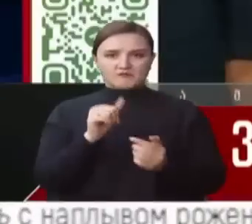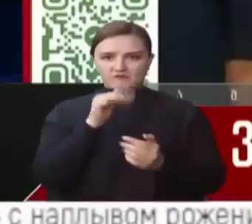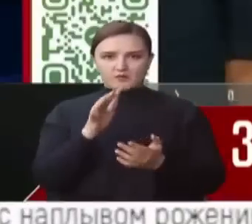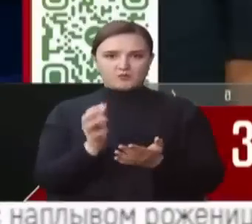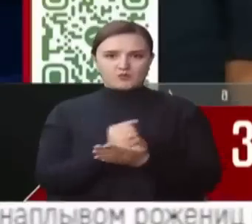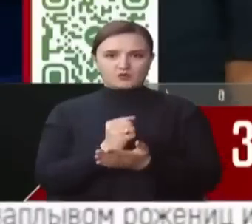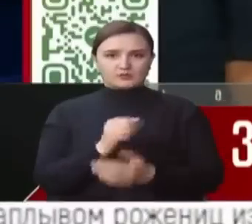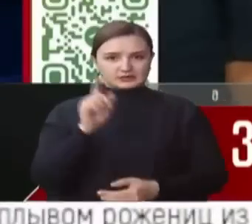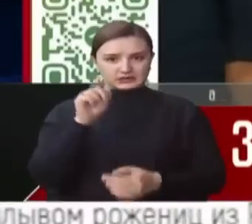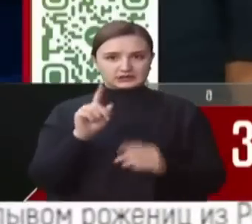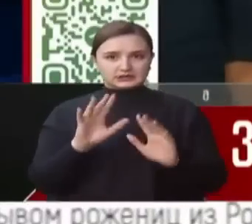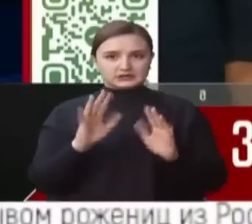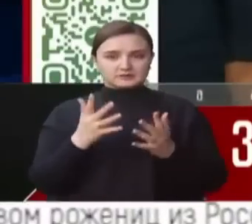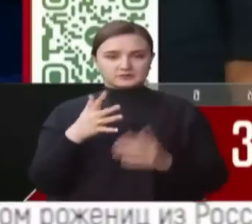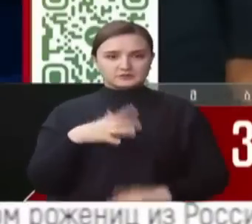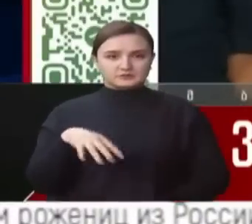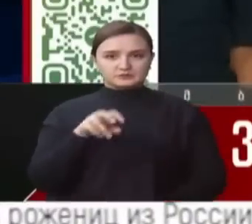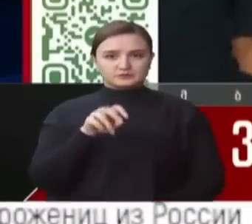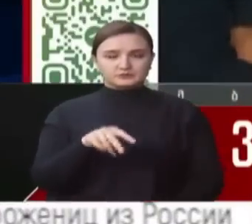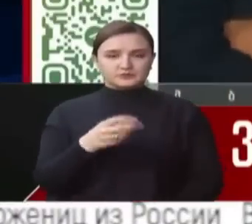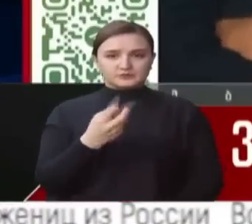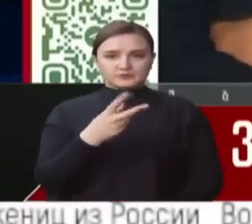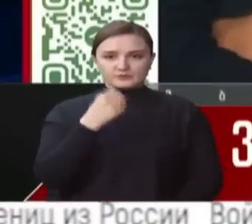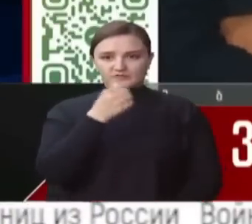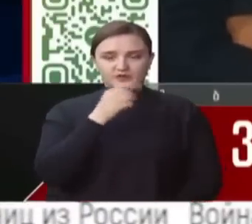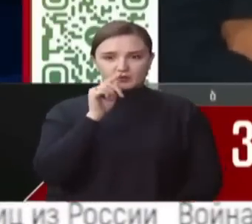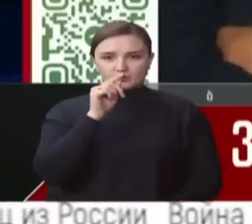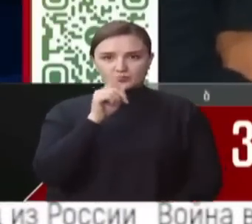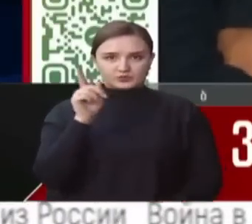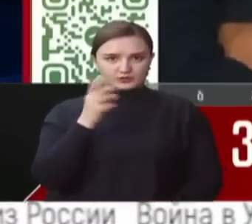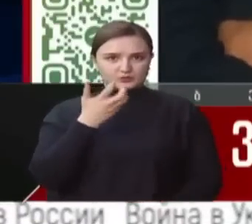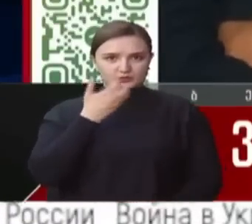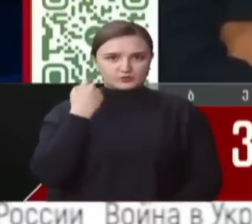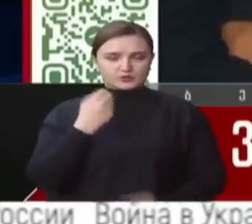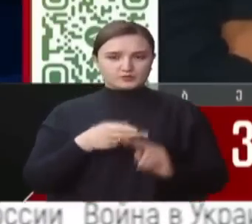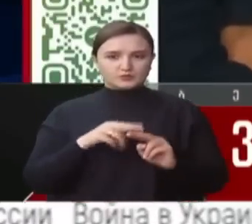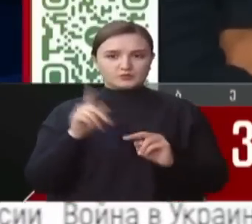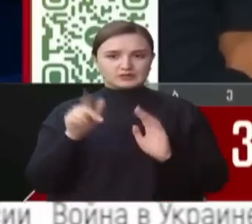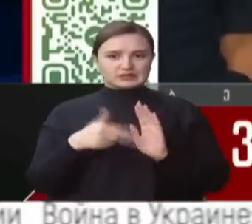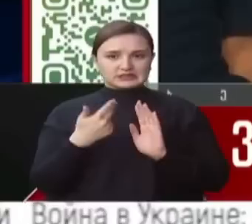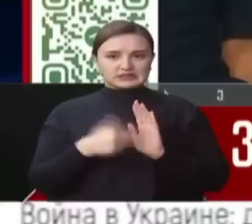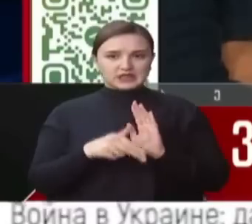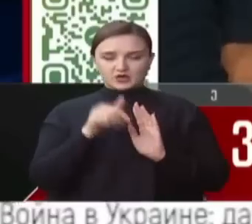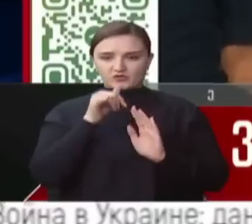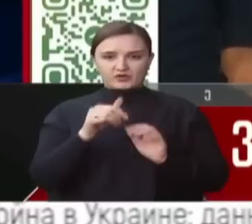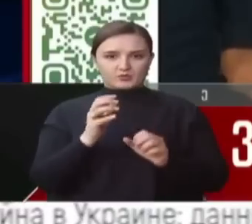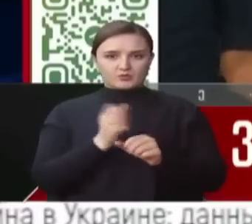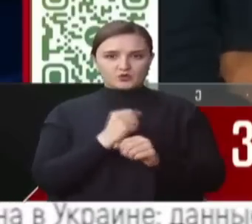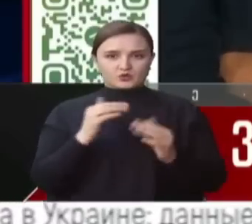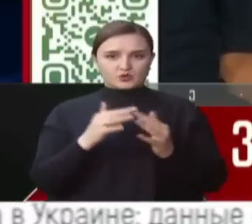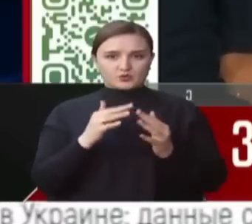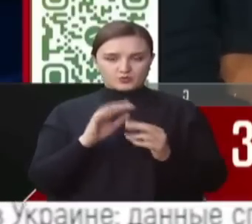Iți tramohta sa cartoloși, oretas tormec al Sputins Zalianga umartla, imitom roman cago, ver moigo omi, magram